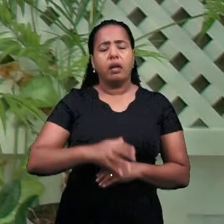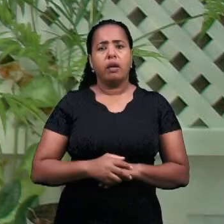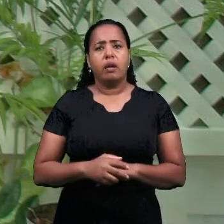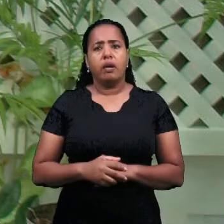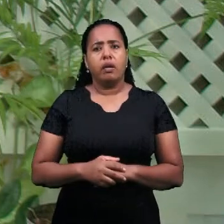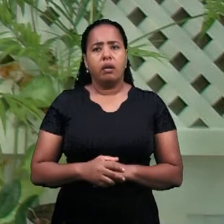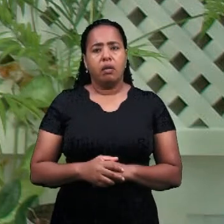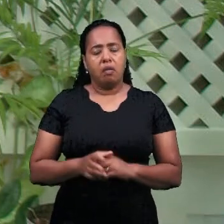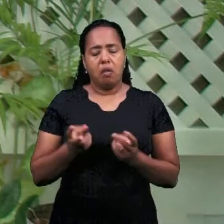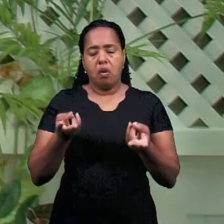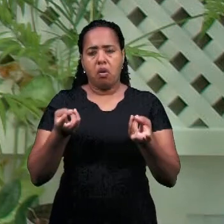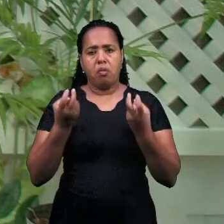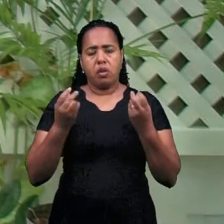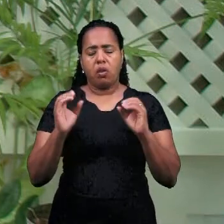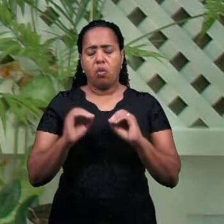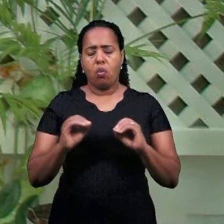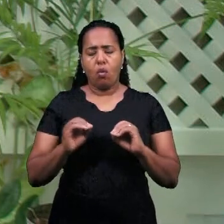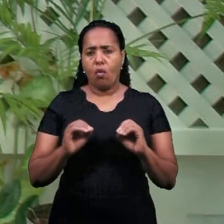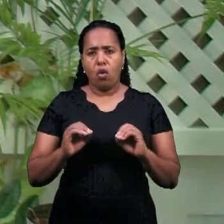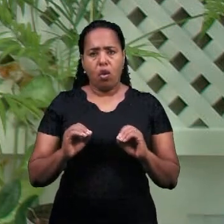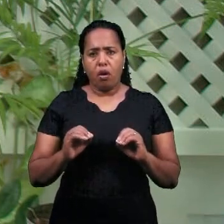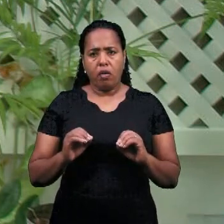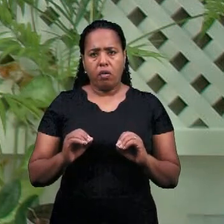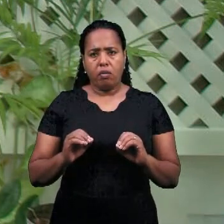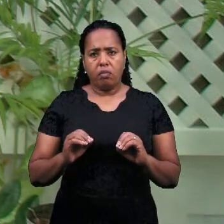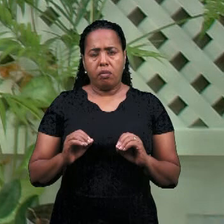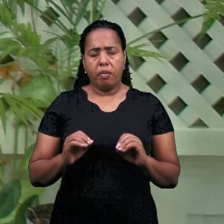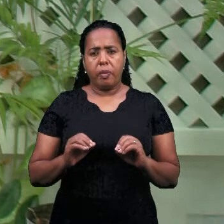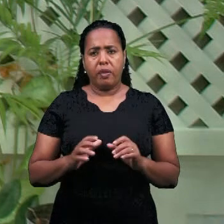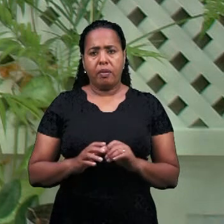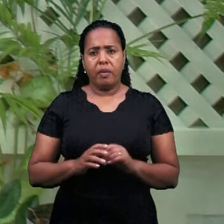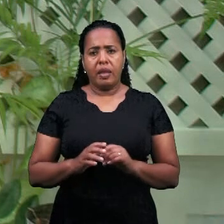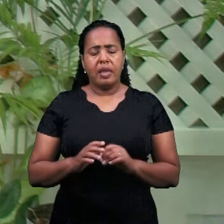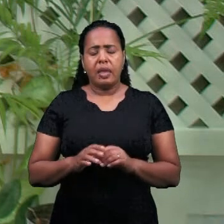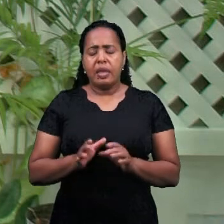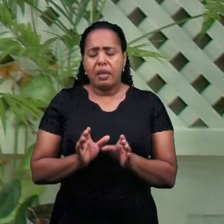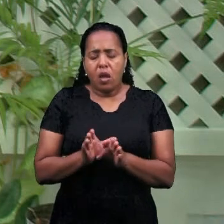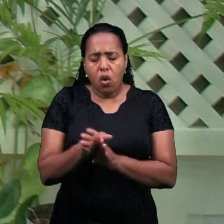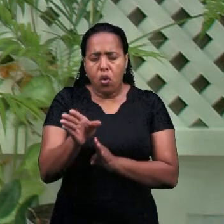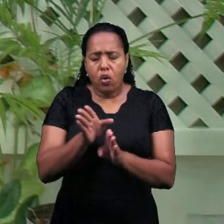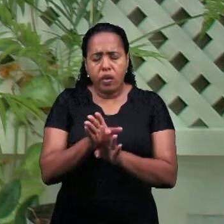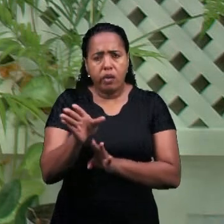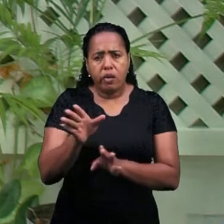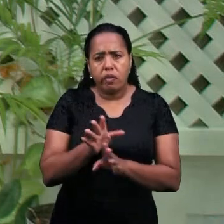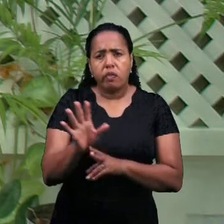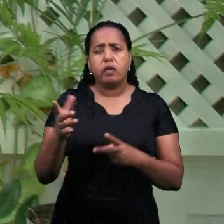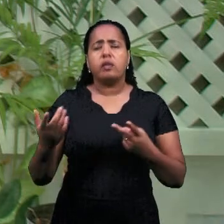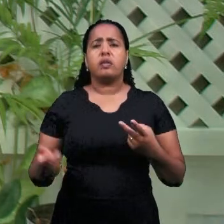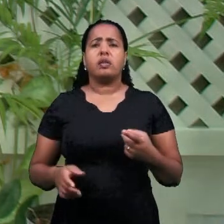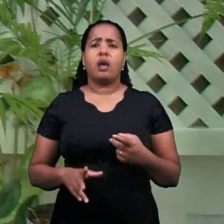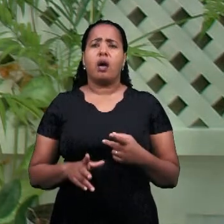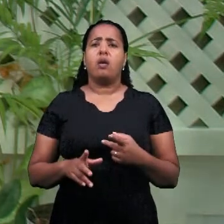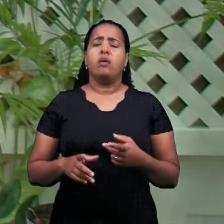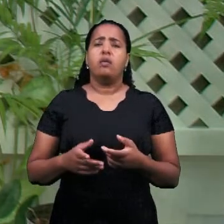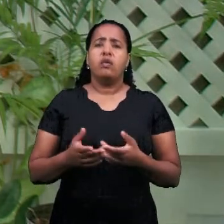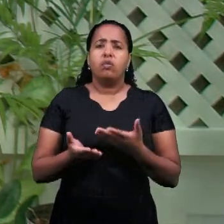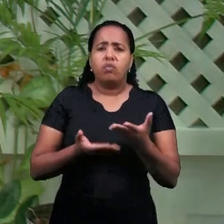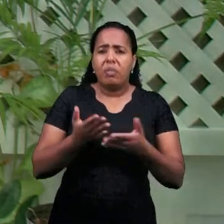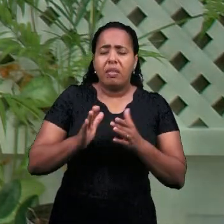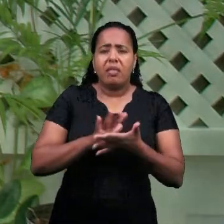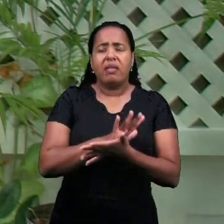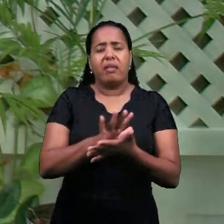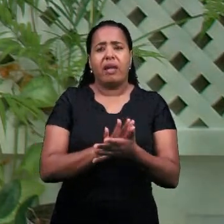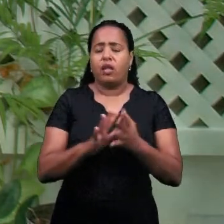je n'ai aucune observation, aucune objection, aucun mot d'orientation, de zèle. Tous ont